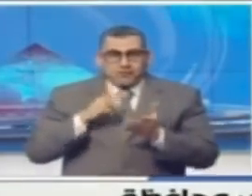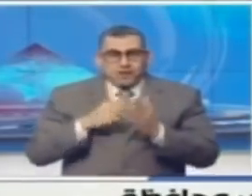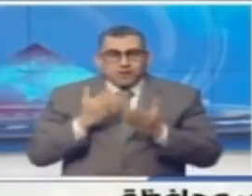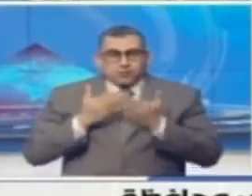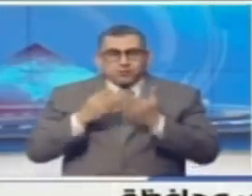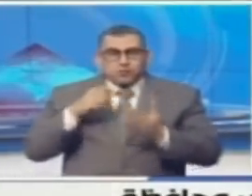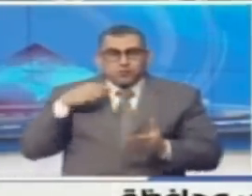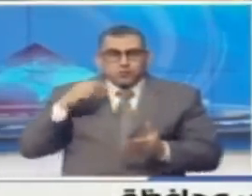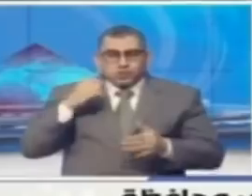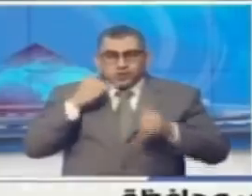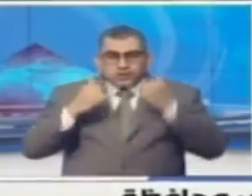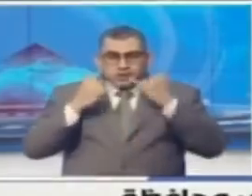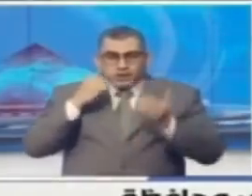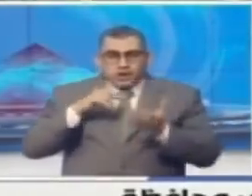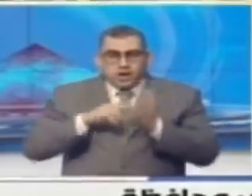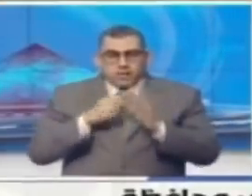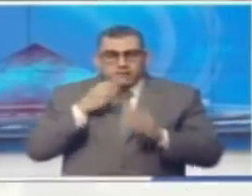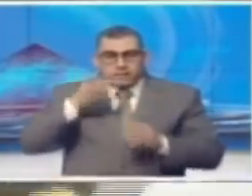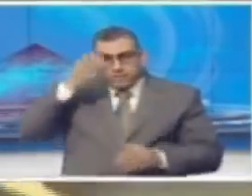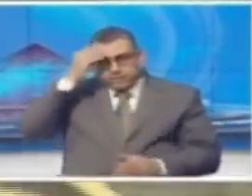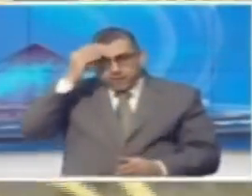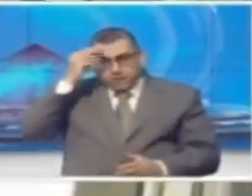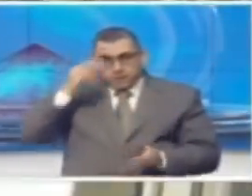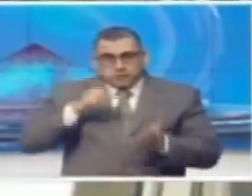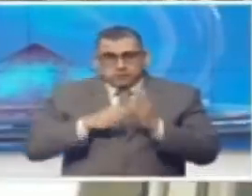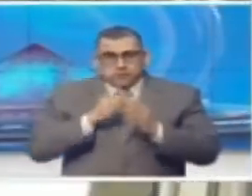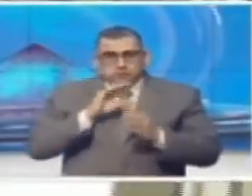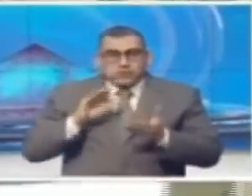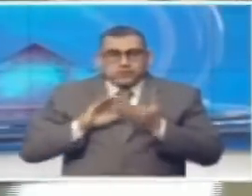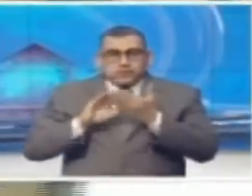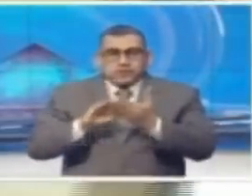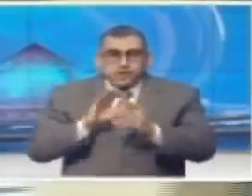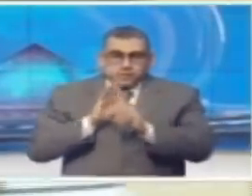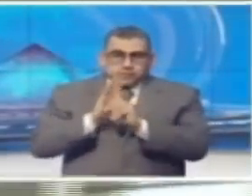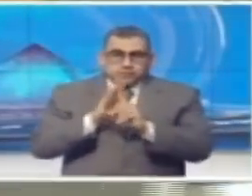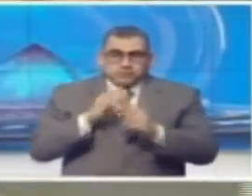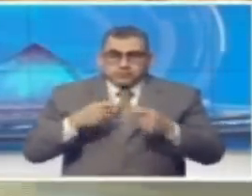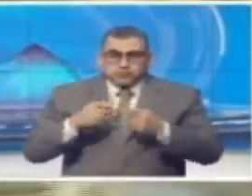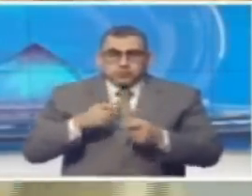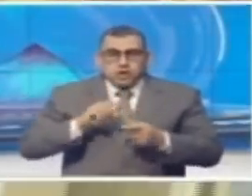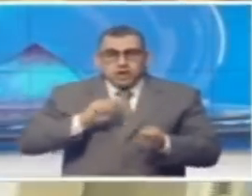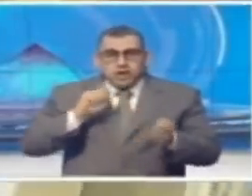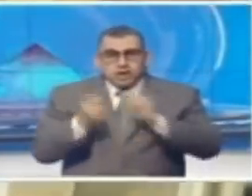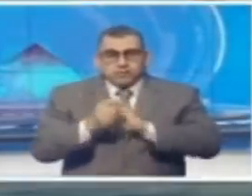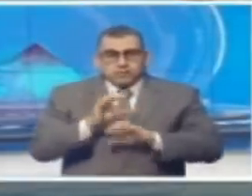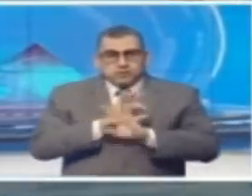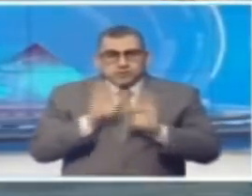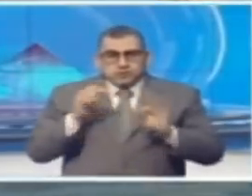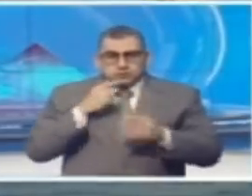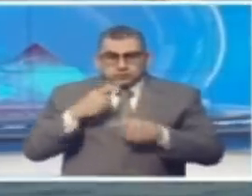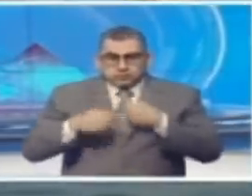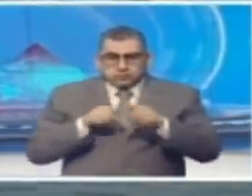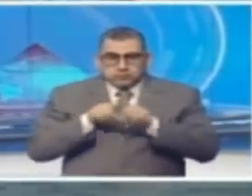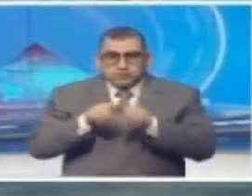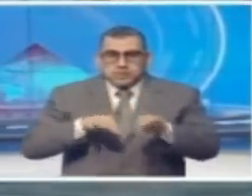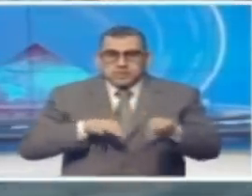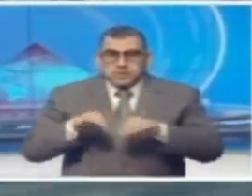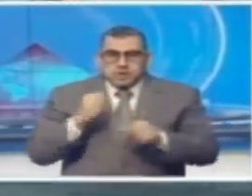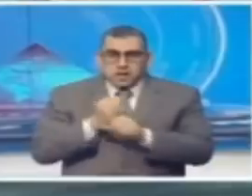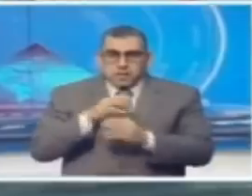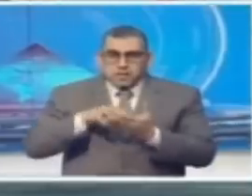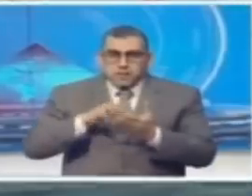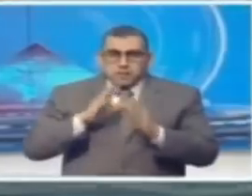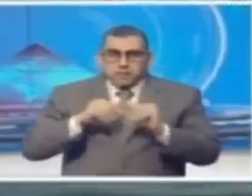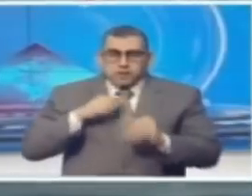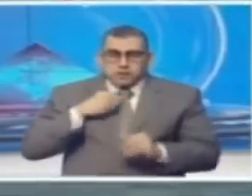وزارة الاتصالات وتكنولوجيا المعلومات لدعم التحول الرقمي لتتناسب مع رؤية القيادة السياسية للجمهورية